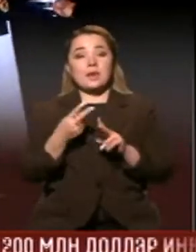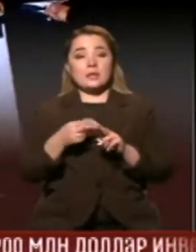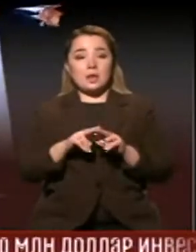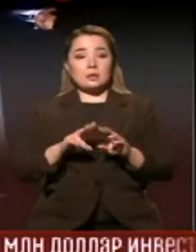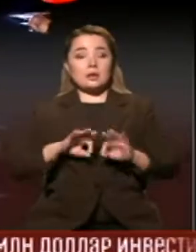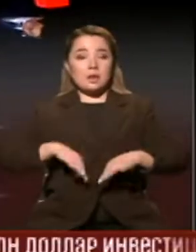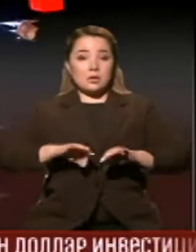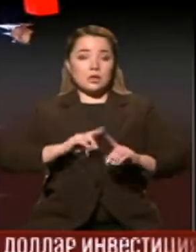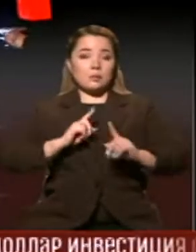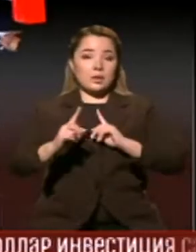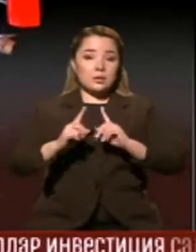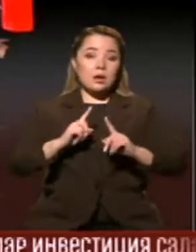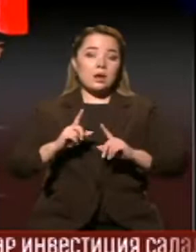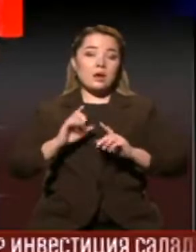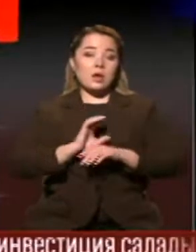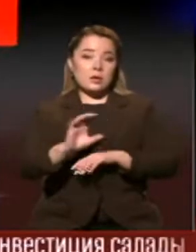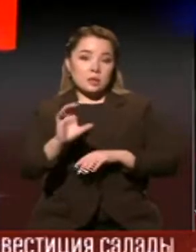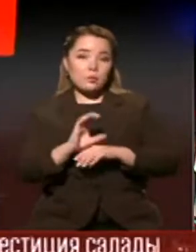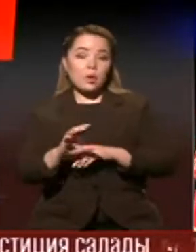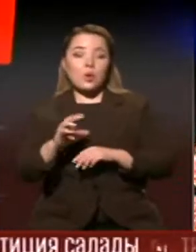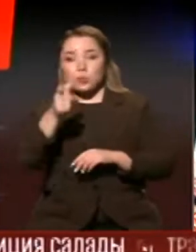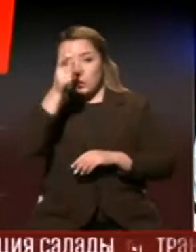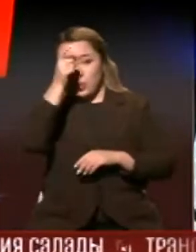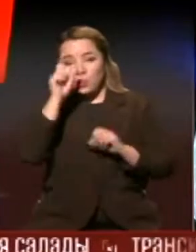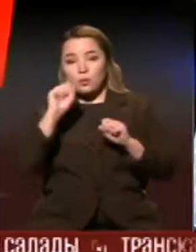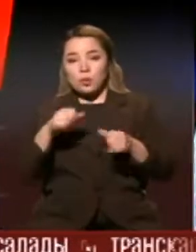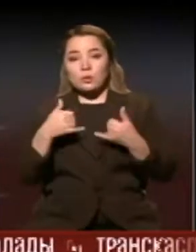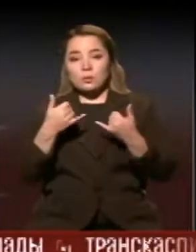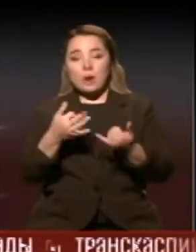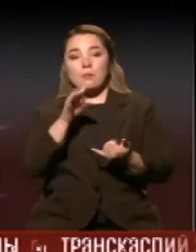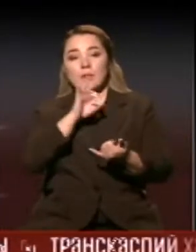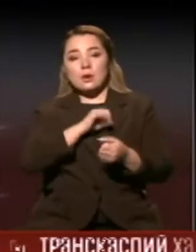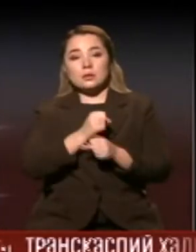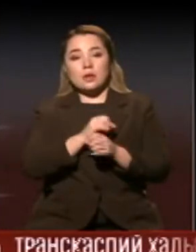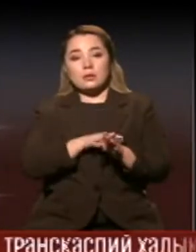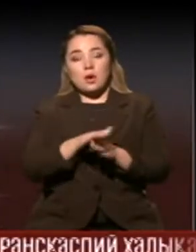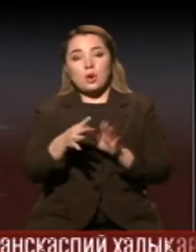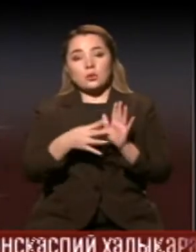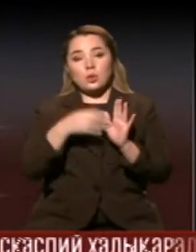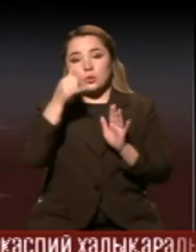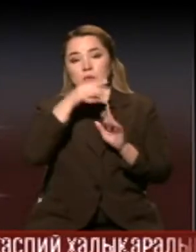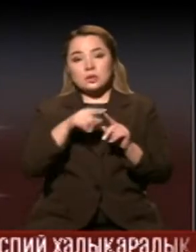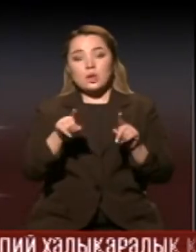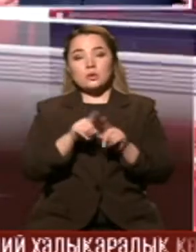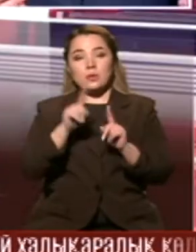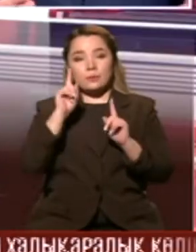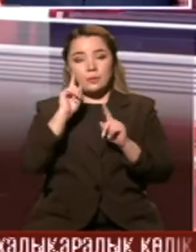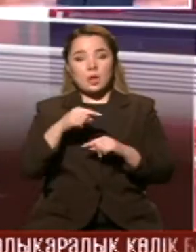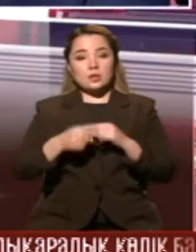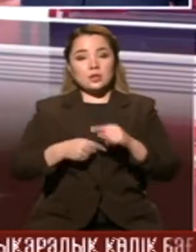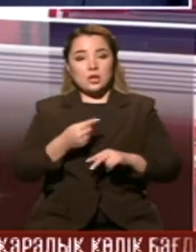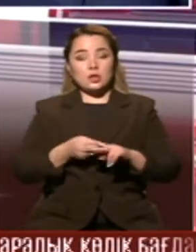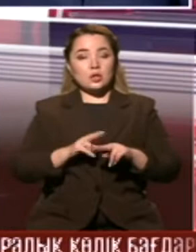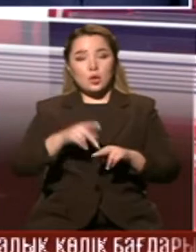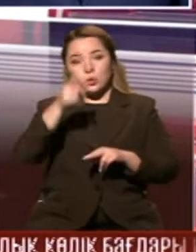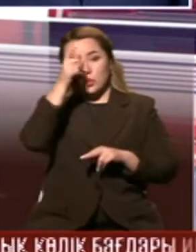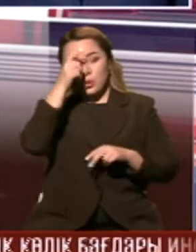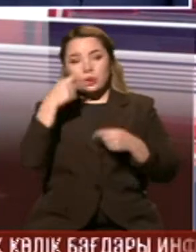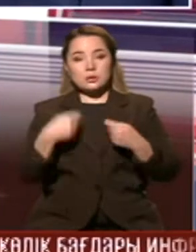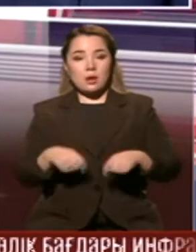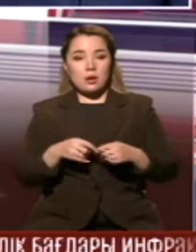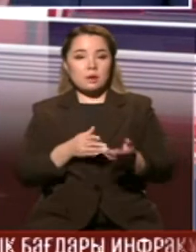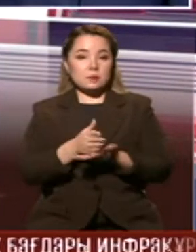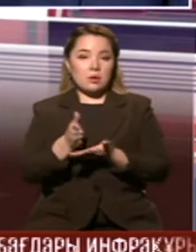транспорт, көлік, экспорт саласында да Түркияның мүмкіндігін пайдалануымыз керек. Өйткені Түркия 9 жолдың торабында тұр. Түркия арқылы басқа нарықтарға